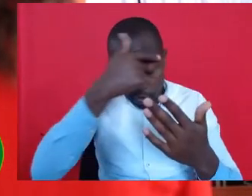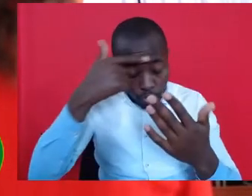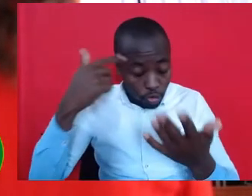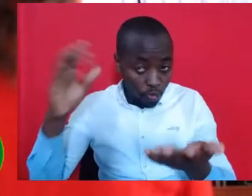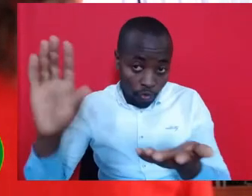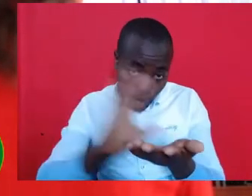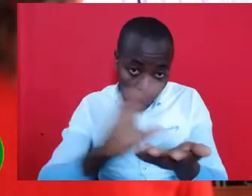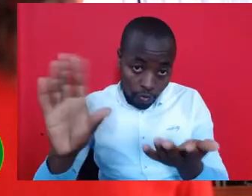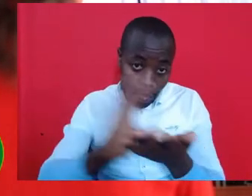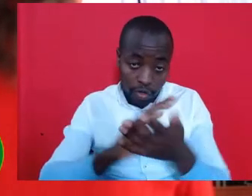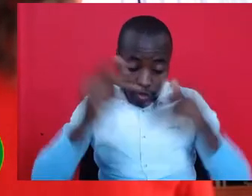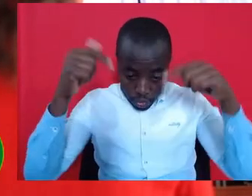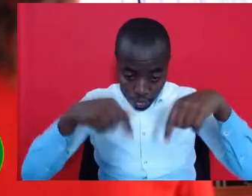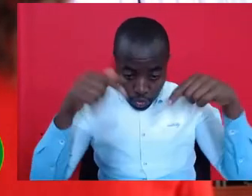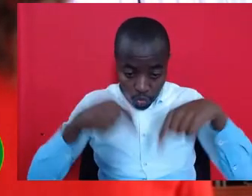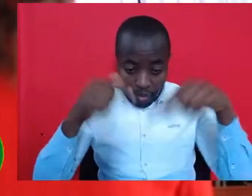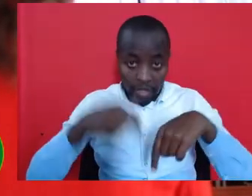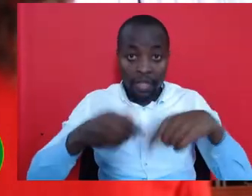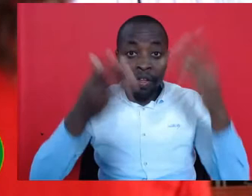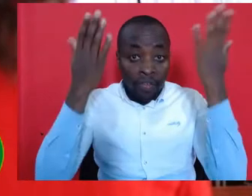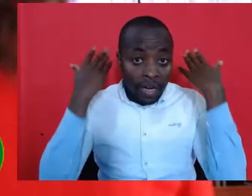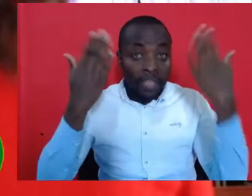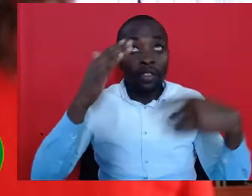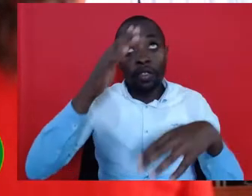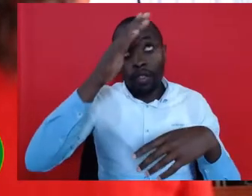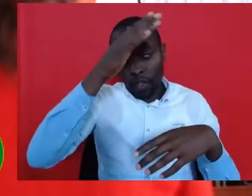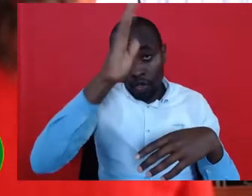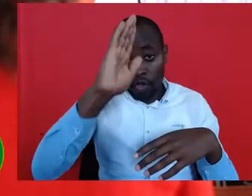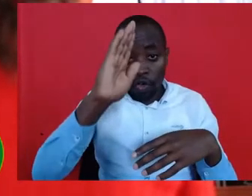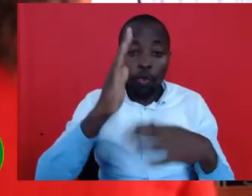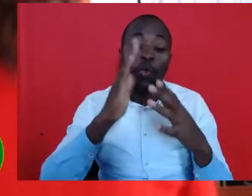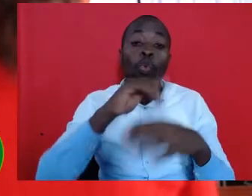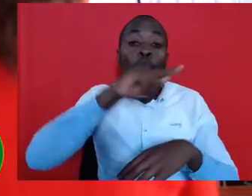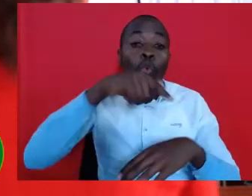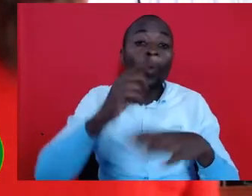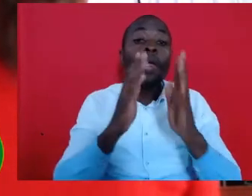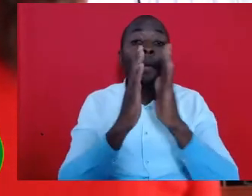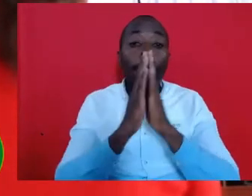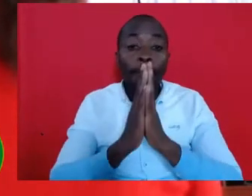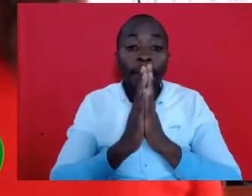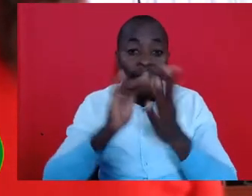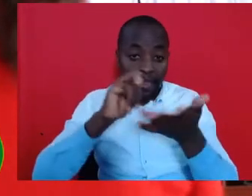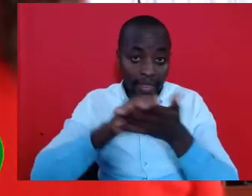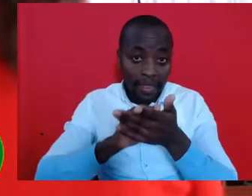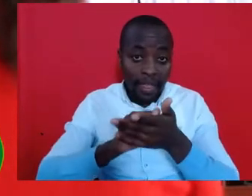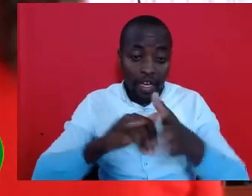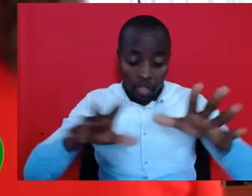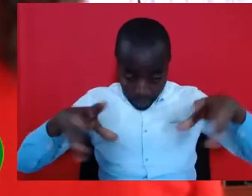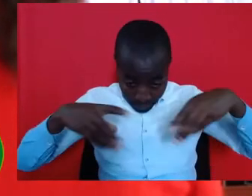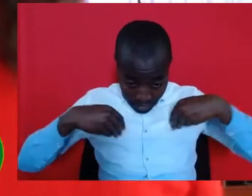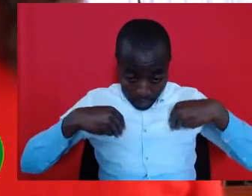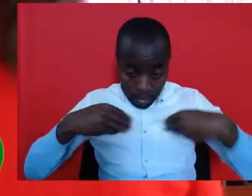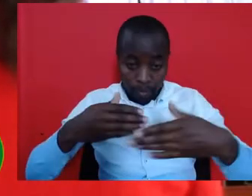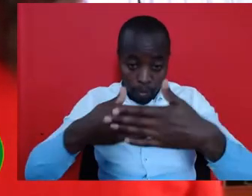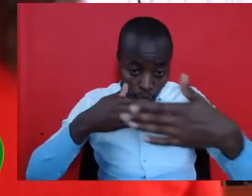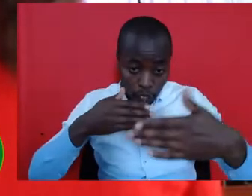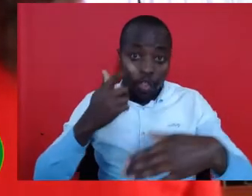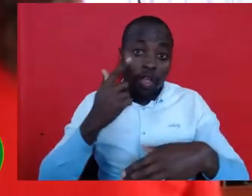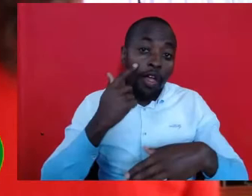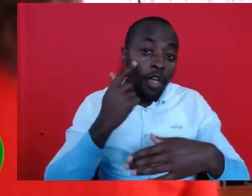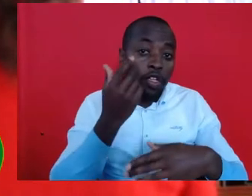yetu siku ya leo, e Mwenyezi Mungu. Twakuomba yawe ya kukubalika mbele ya macho yako,